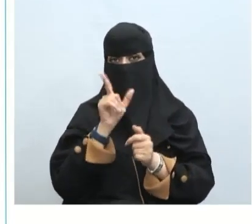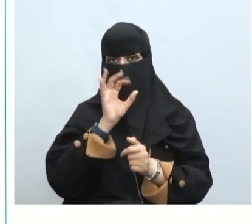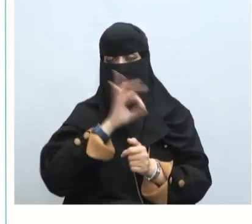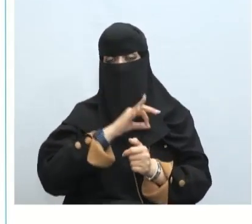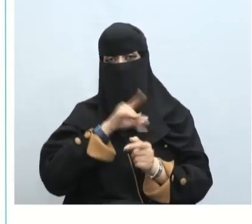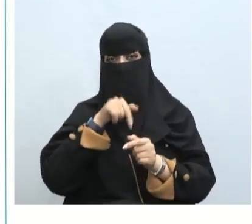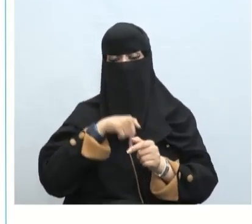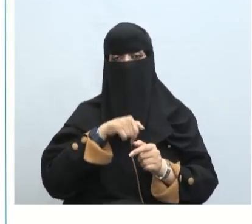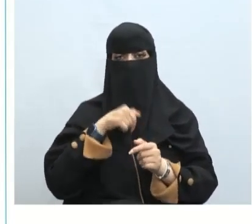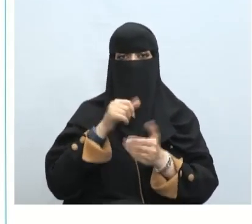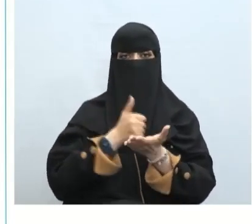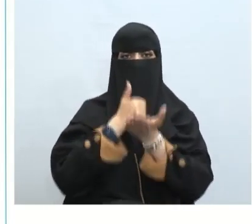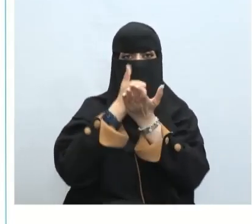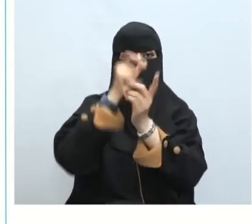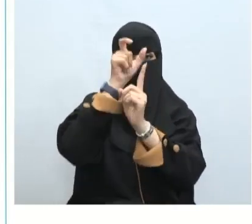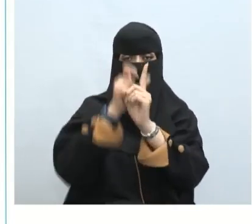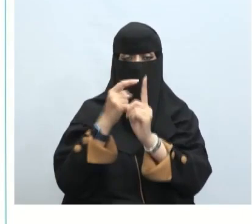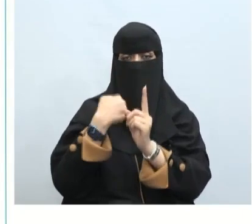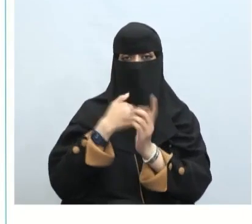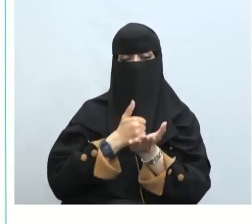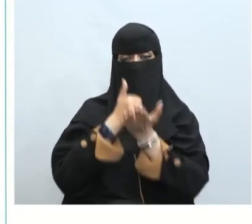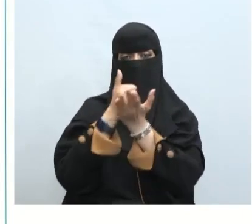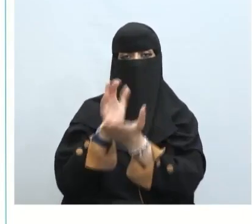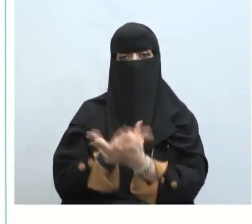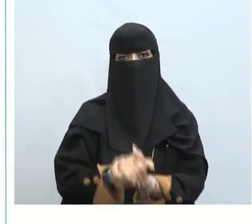فوائد التطوع على الفرد المتطوع